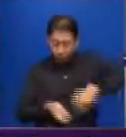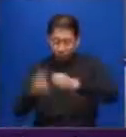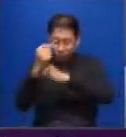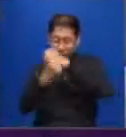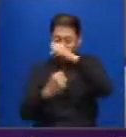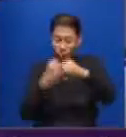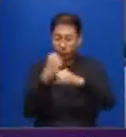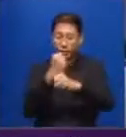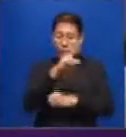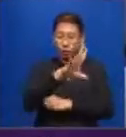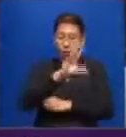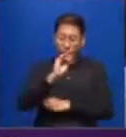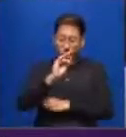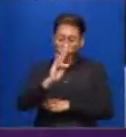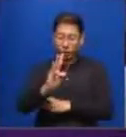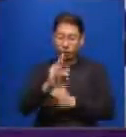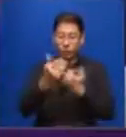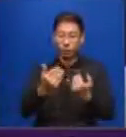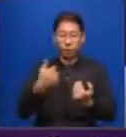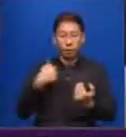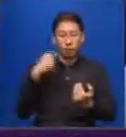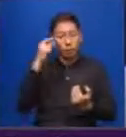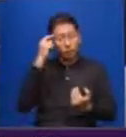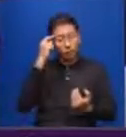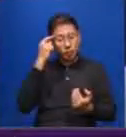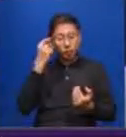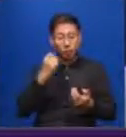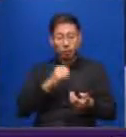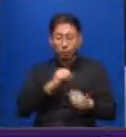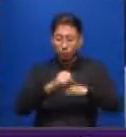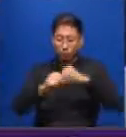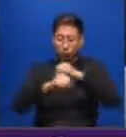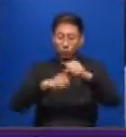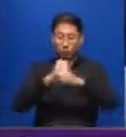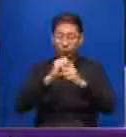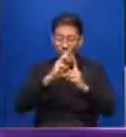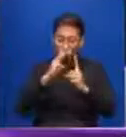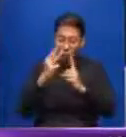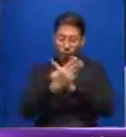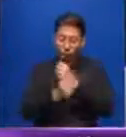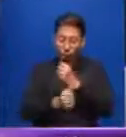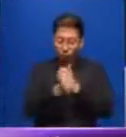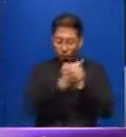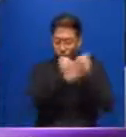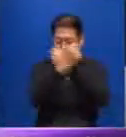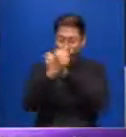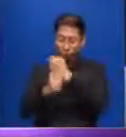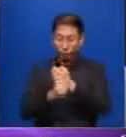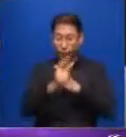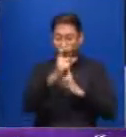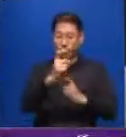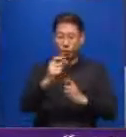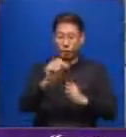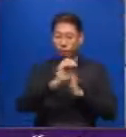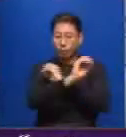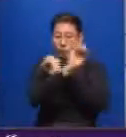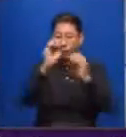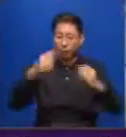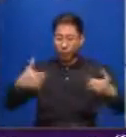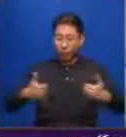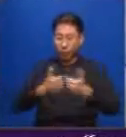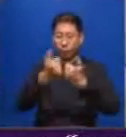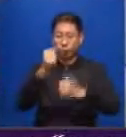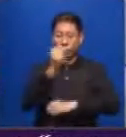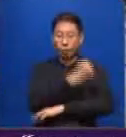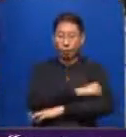ปี2557ภายใต้แนวคิดร่วมสร้างวัฒนธรรมปลอดภัยสงกรานต์ทั่วไทยไร้อุบัติเหตุระหว่างวันที่